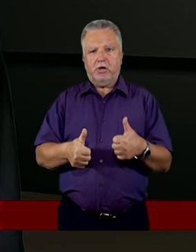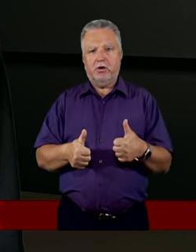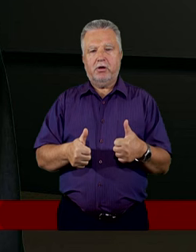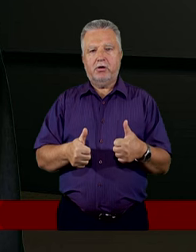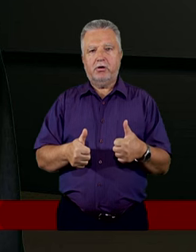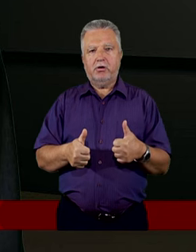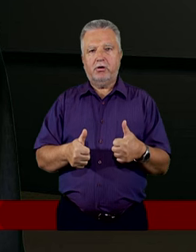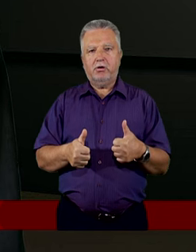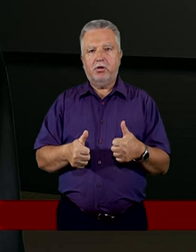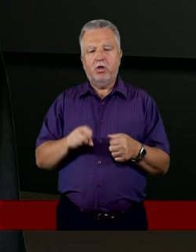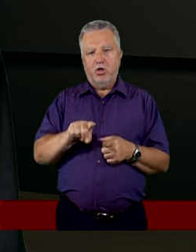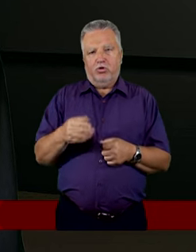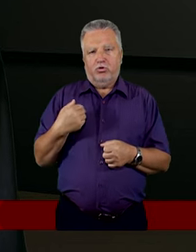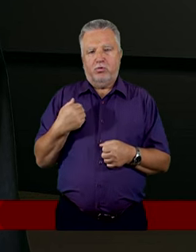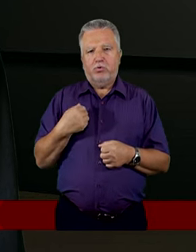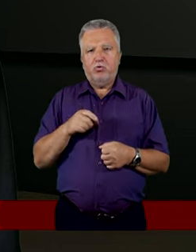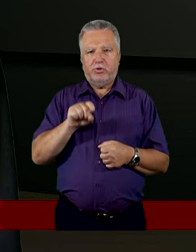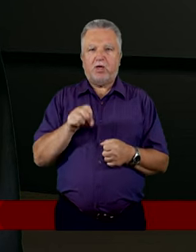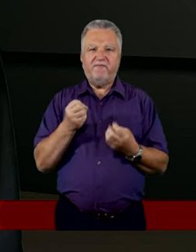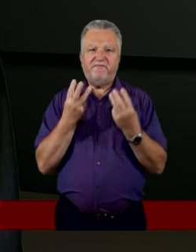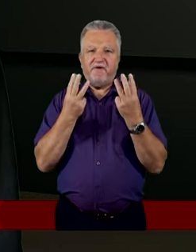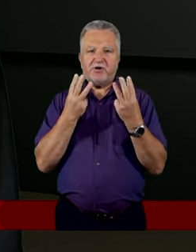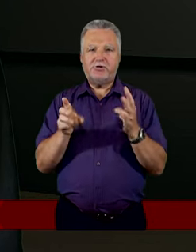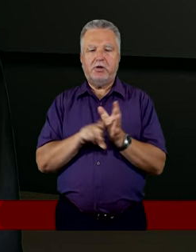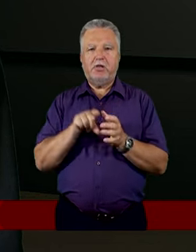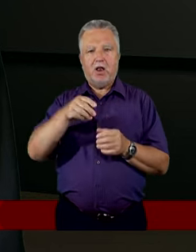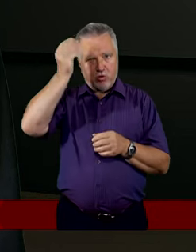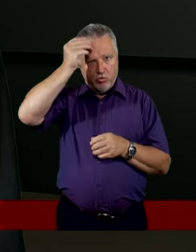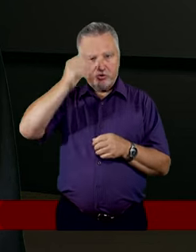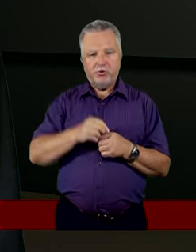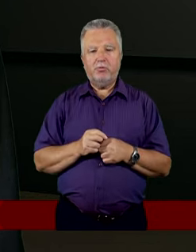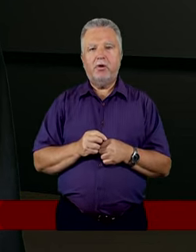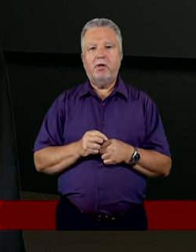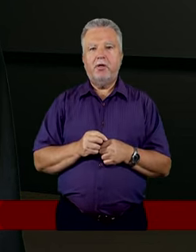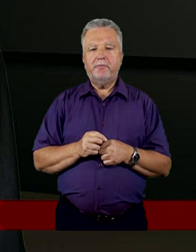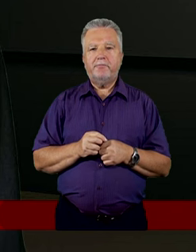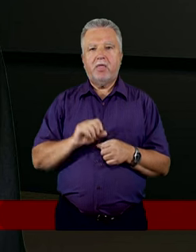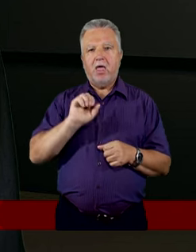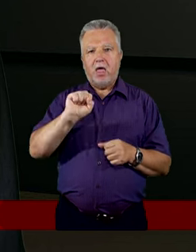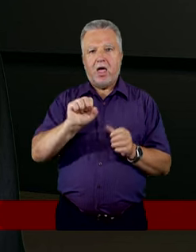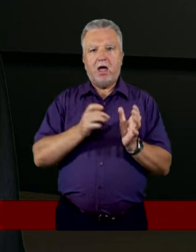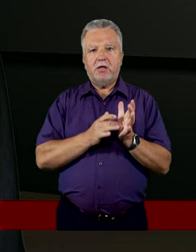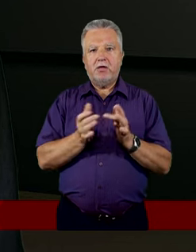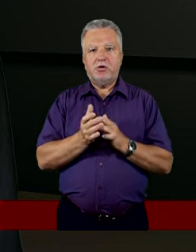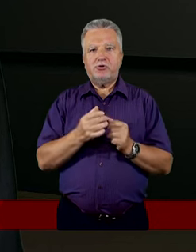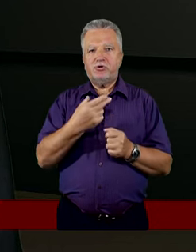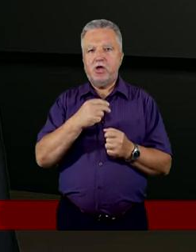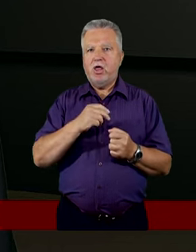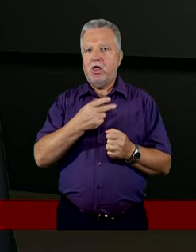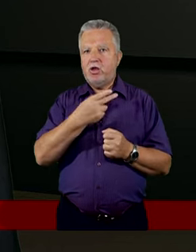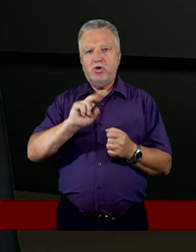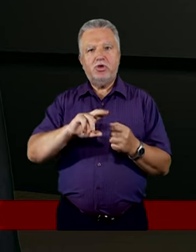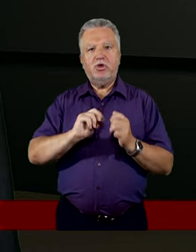stanie. To było dla nich takie ważne. A o dziwo Jezus nie dał